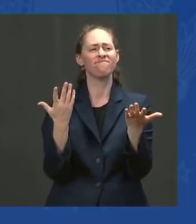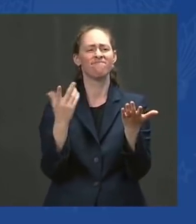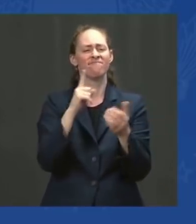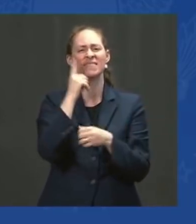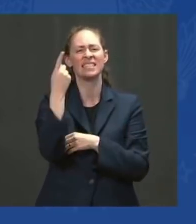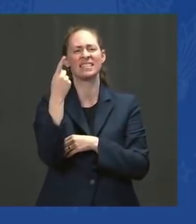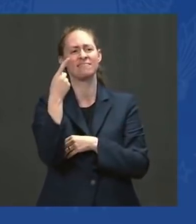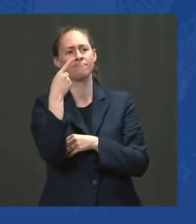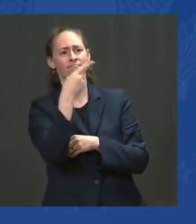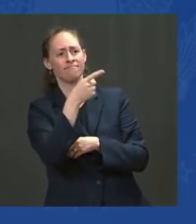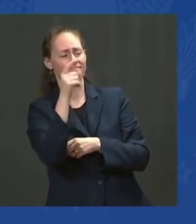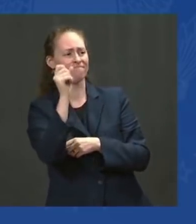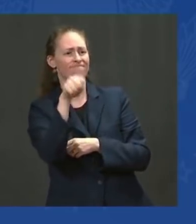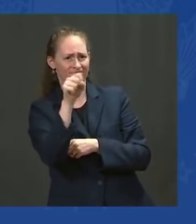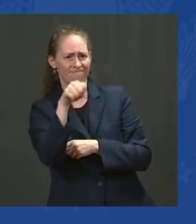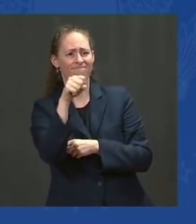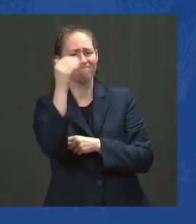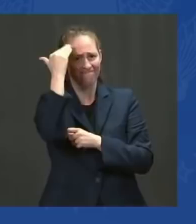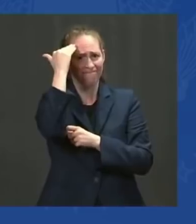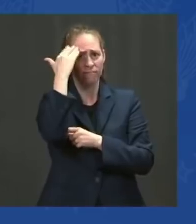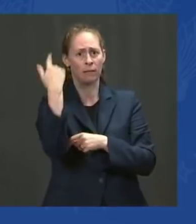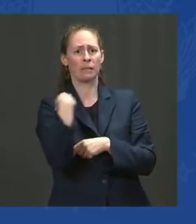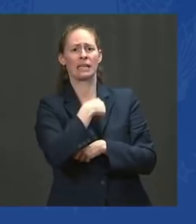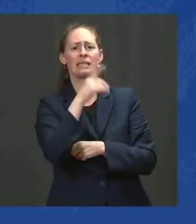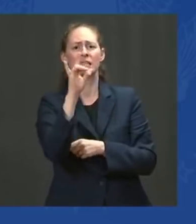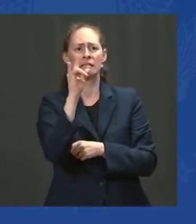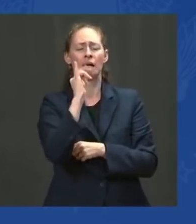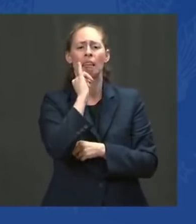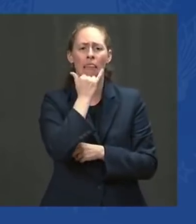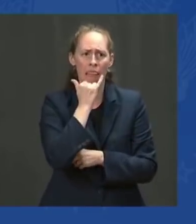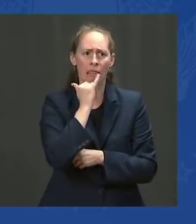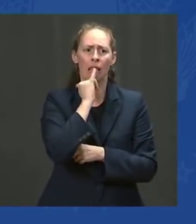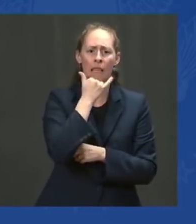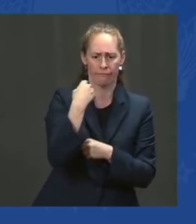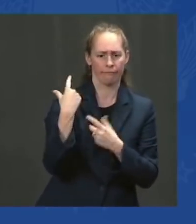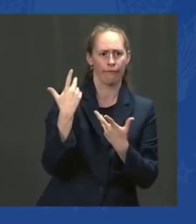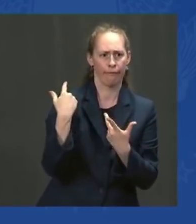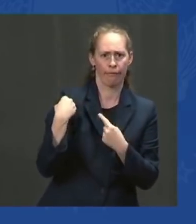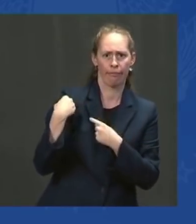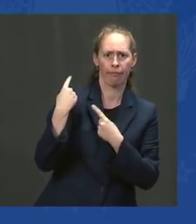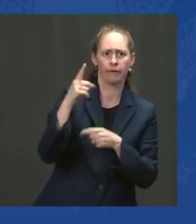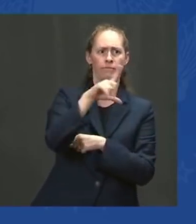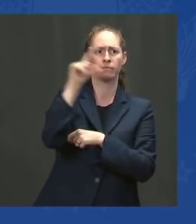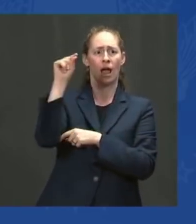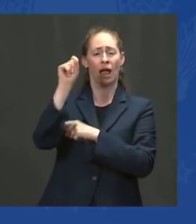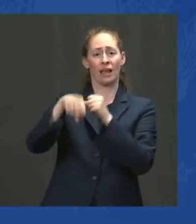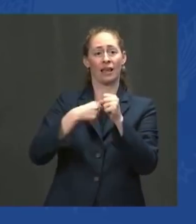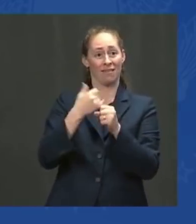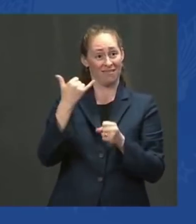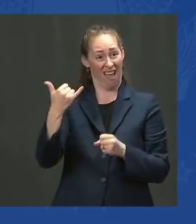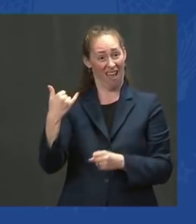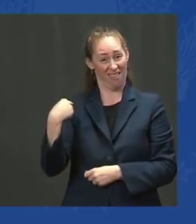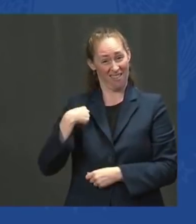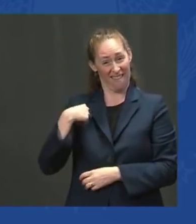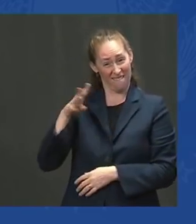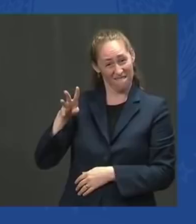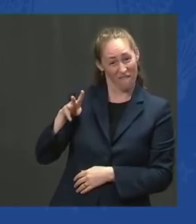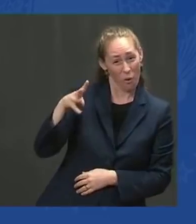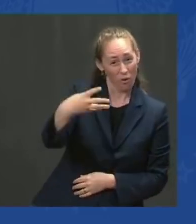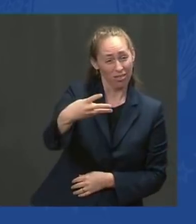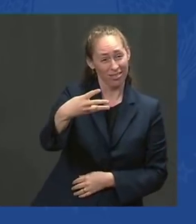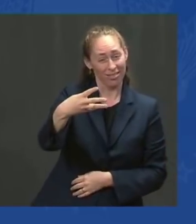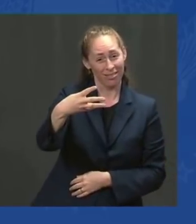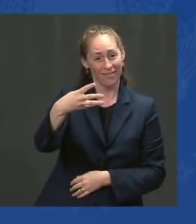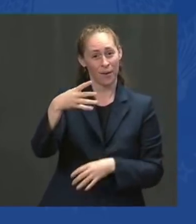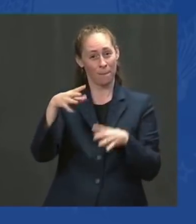处，他们恐怕啊根本就没看到啊。对所谓的三权分立这些，那更是啊莫名其妙的一个概